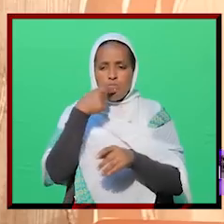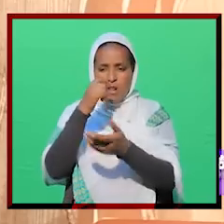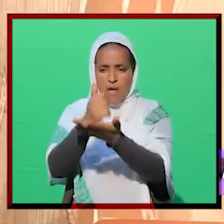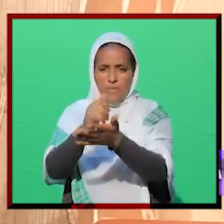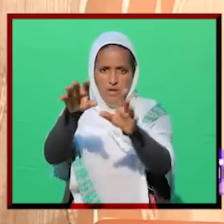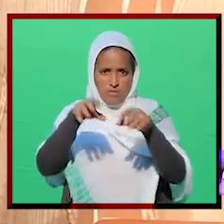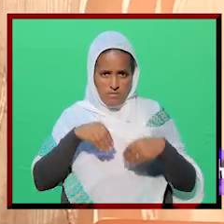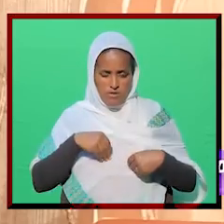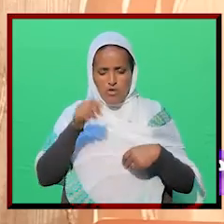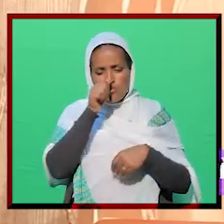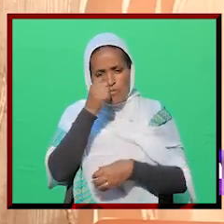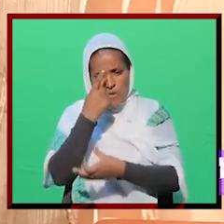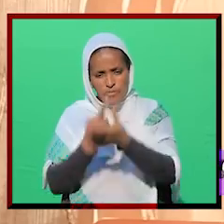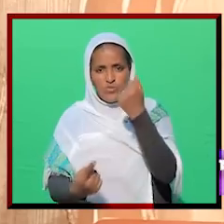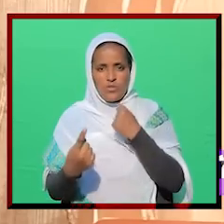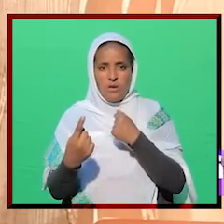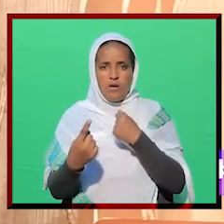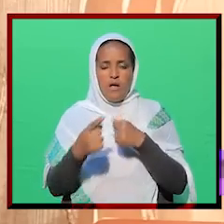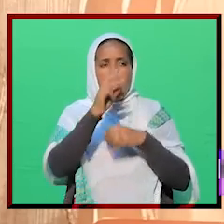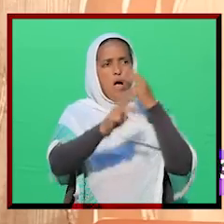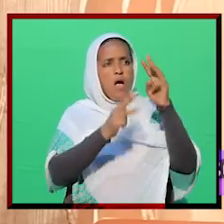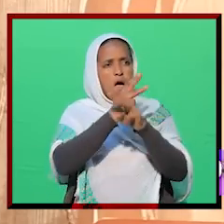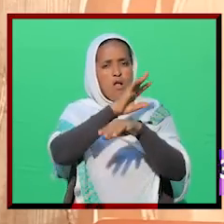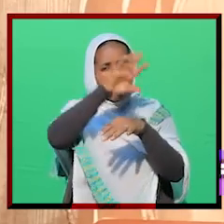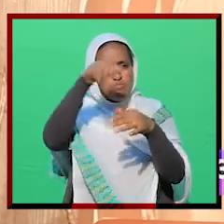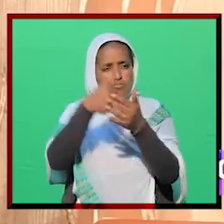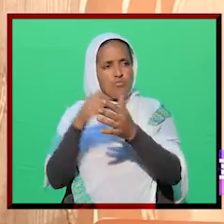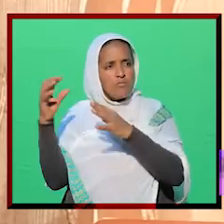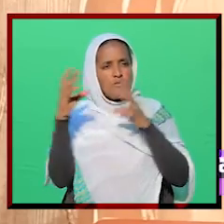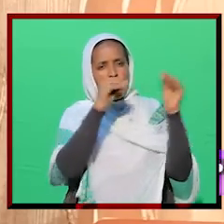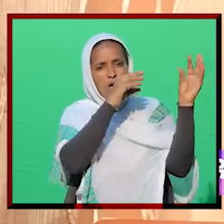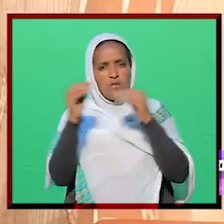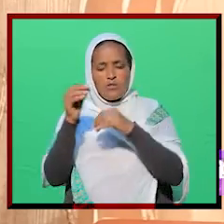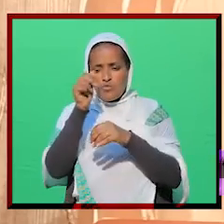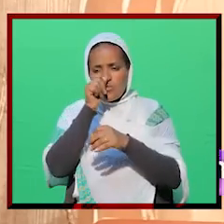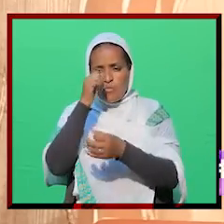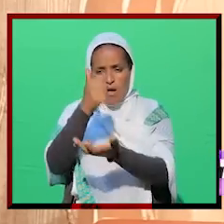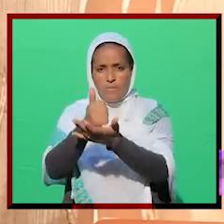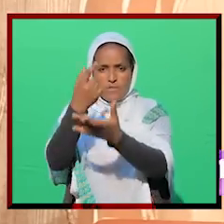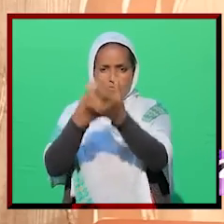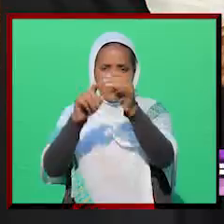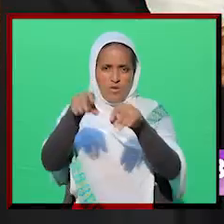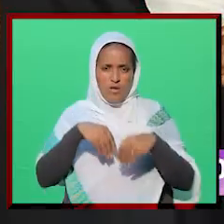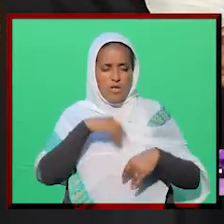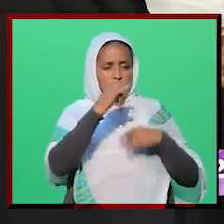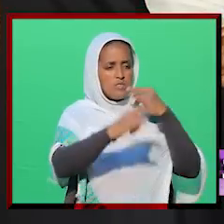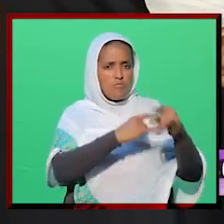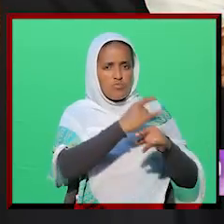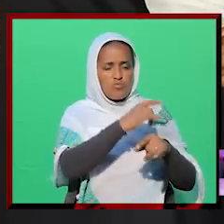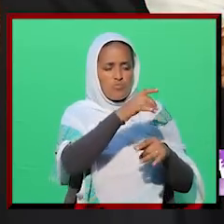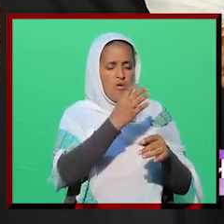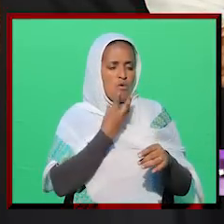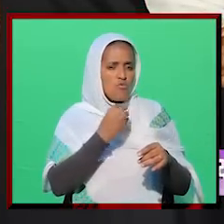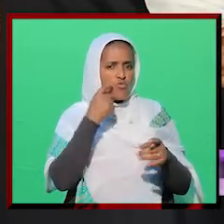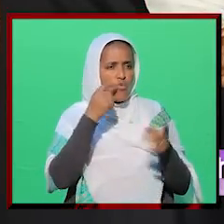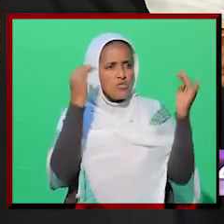ከኢየሩሳሌምም ትበልጣለች፣ ከግብጽና ከሌሎችም ትቀድማለች። በምን ከተባለ መብለጧ ዓለም በሙሉ ክርክር